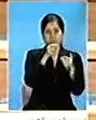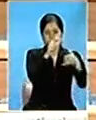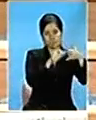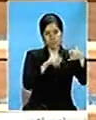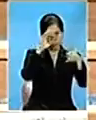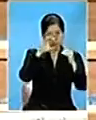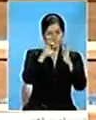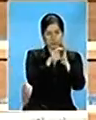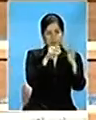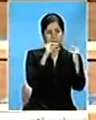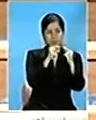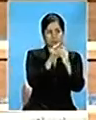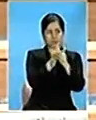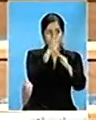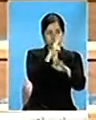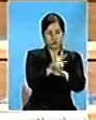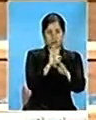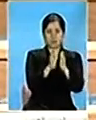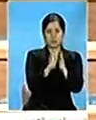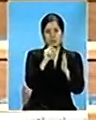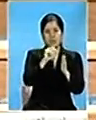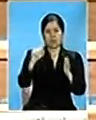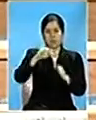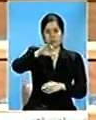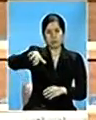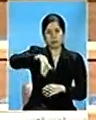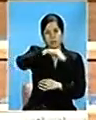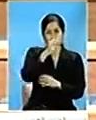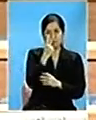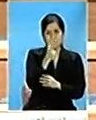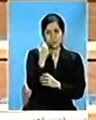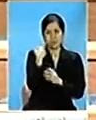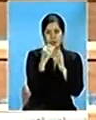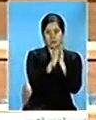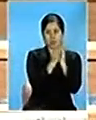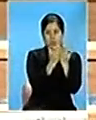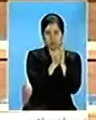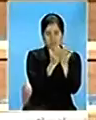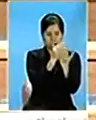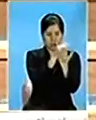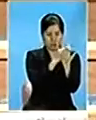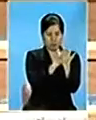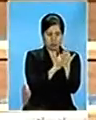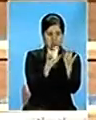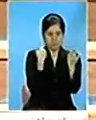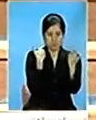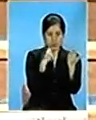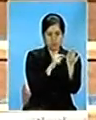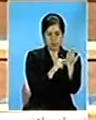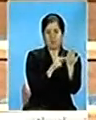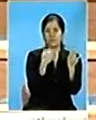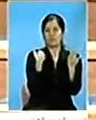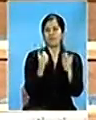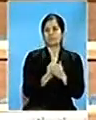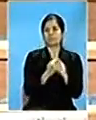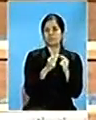ต่อหน้าท่านประธานต่อหน้าเพื่อนสมาชิกสภาผู้แทนราษฎรทุกคนอยู่ในหนังสือเล่มนี้ใน